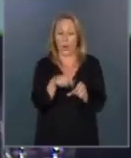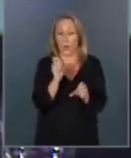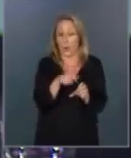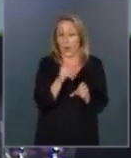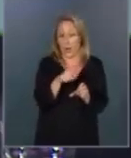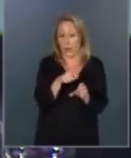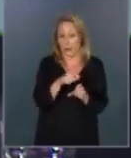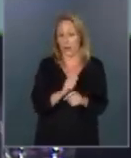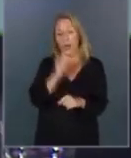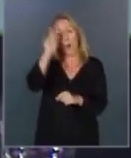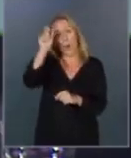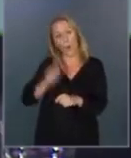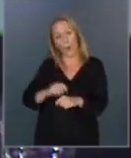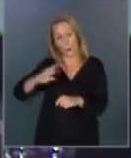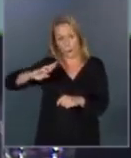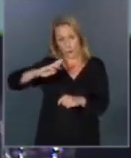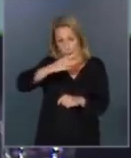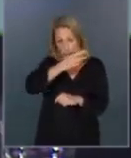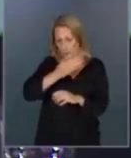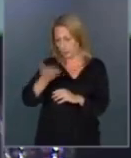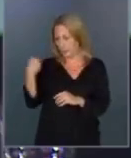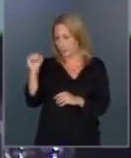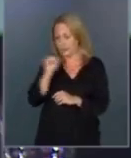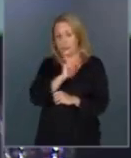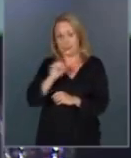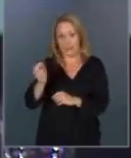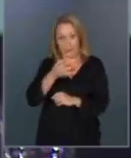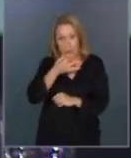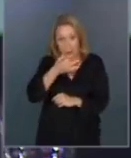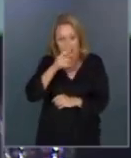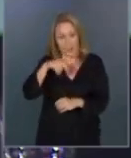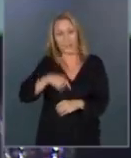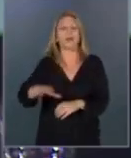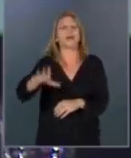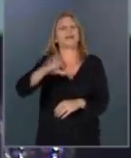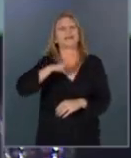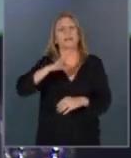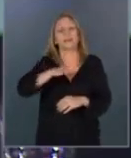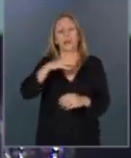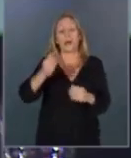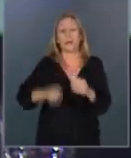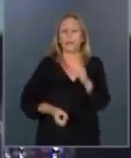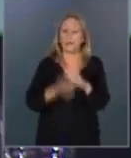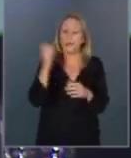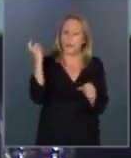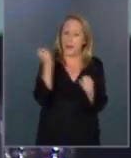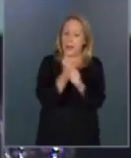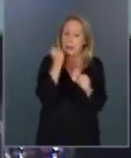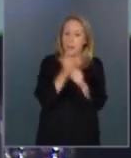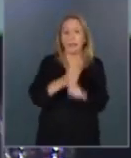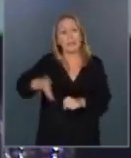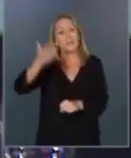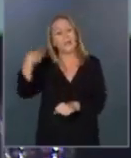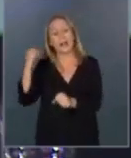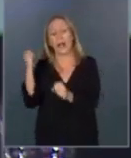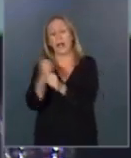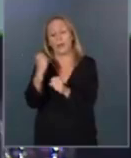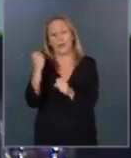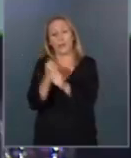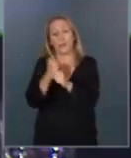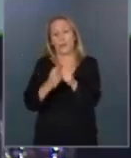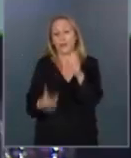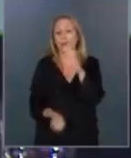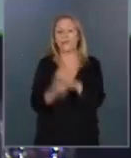Κυριάκος Μητσοτάκης το προηγούμενο Σάββατο είπε ότι θα δοθεί αυτή η δυνατότητα σε όλους τους νέους εργαζόμενους, αλλά και σε όσους παλιούς εργαζόμενους επιλέξουν το